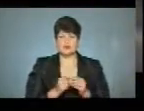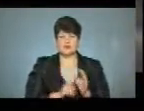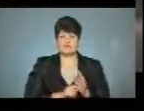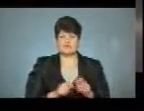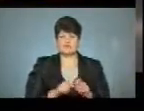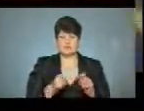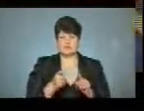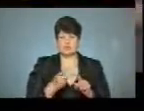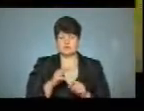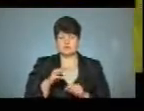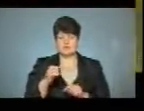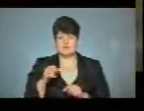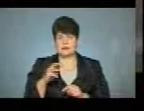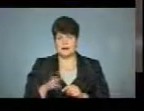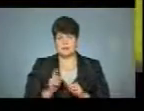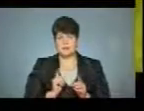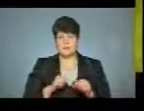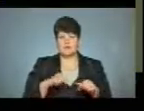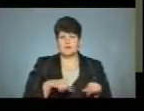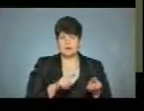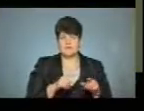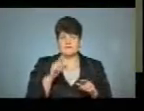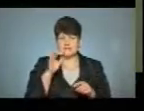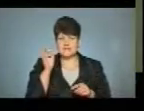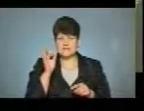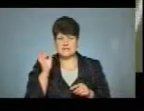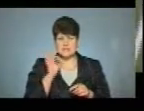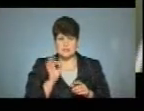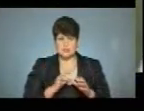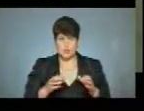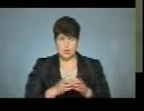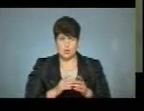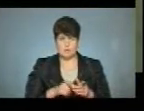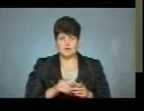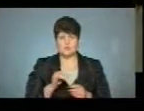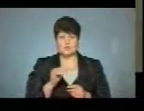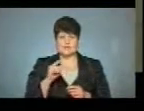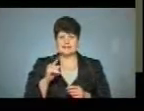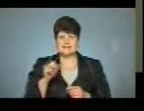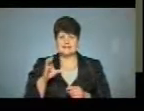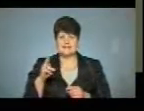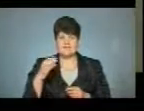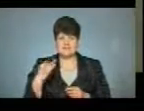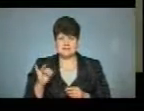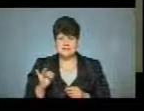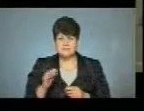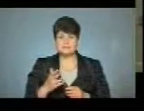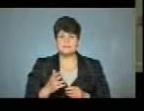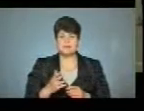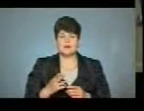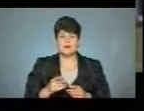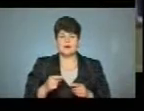другому таймі. Гол у ворота німецької команди. На 59-й хвилині забив Юрій Заставецький. Він реалізував пенальті.